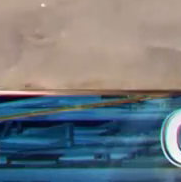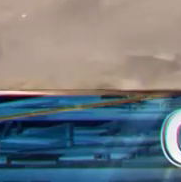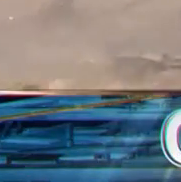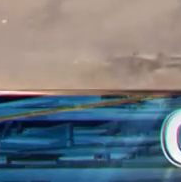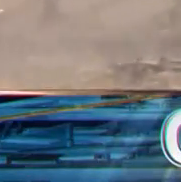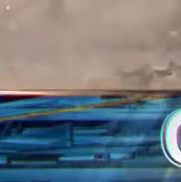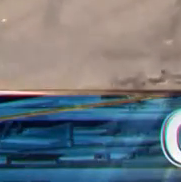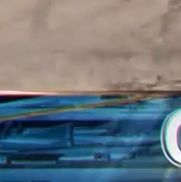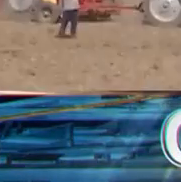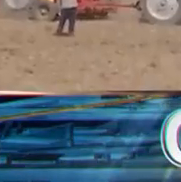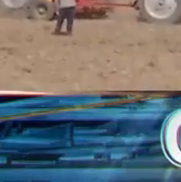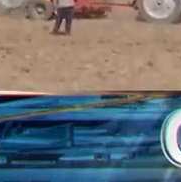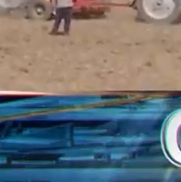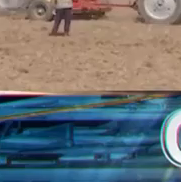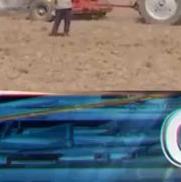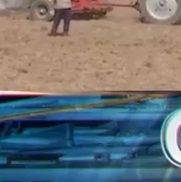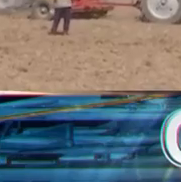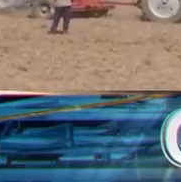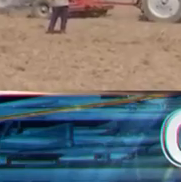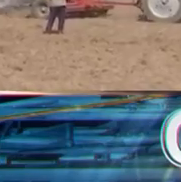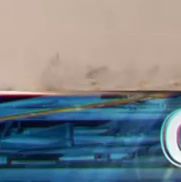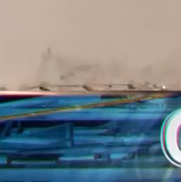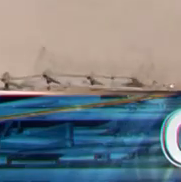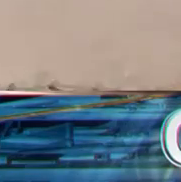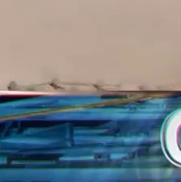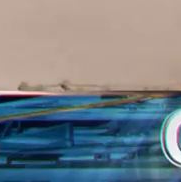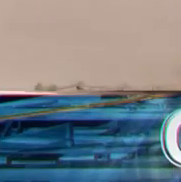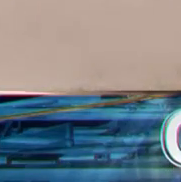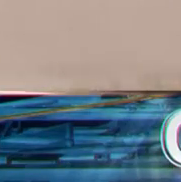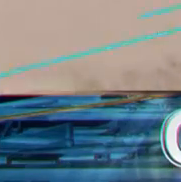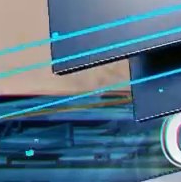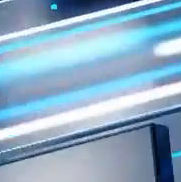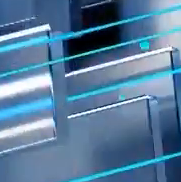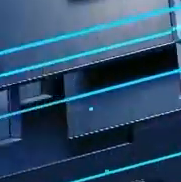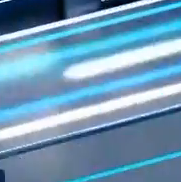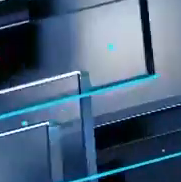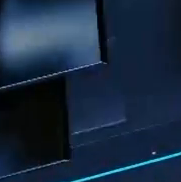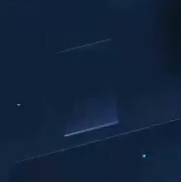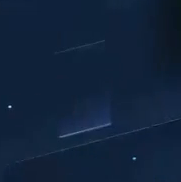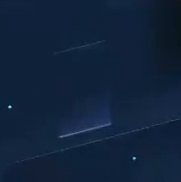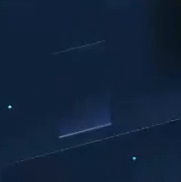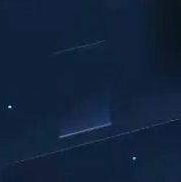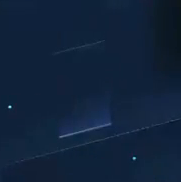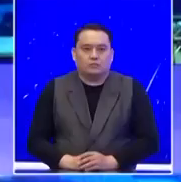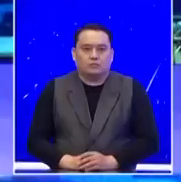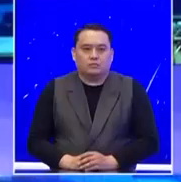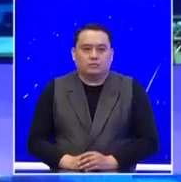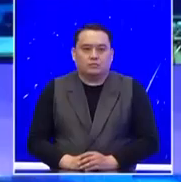сеем. 85 тысяч гектаров планируют с пользой занять земледельцы Алакольского района.